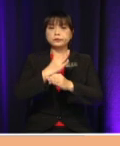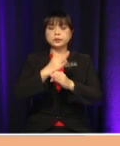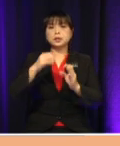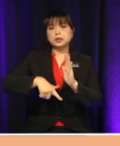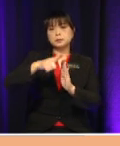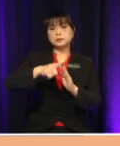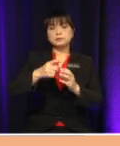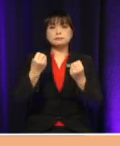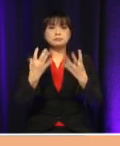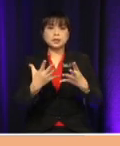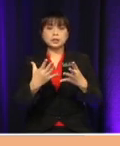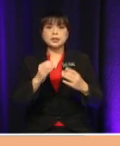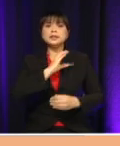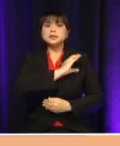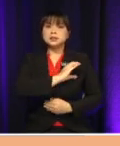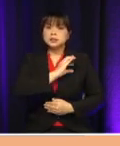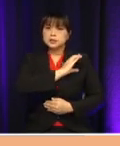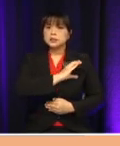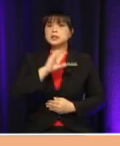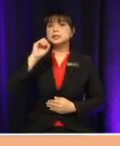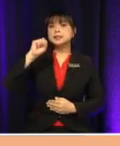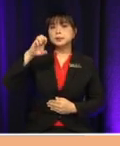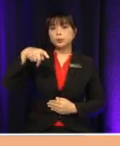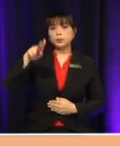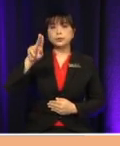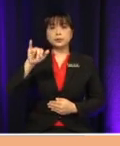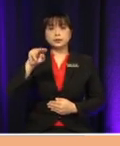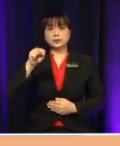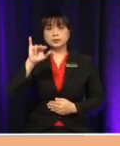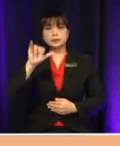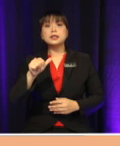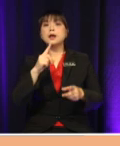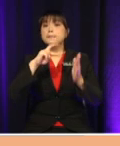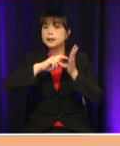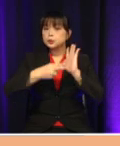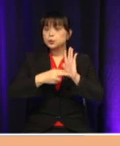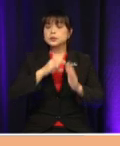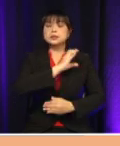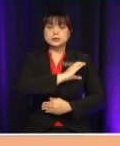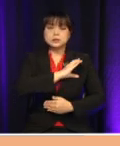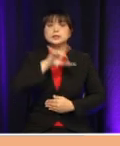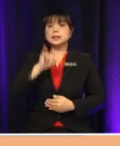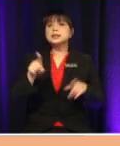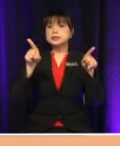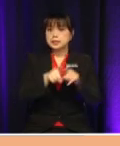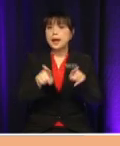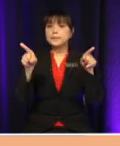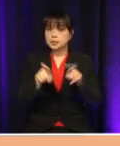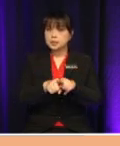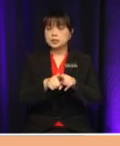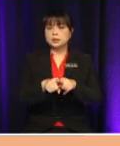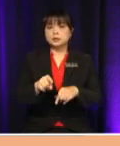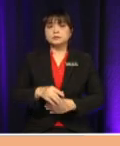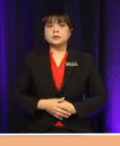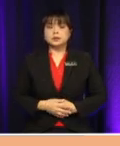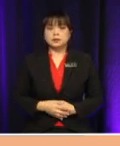ciri sepupunya Apa maksud ciri sepupunya yang sama berbanding organisme-organisme di art Oke